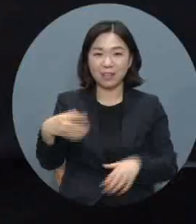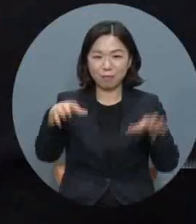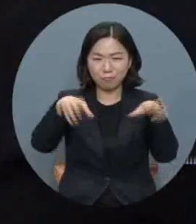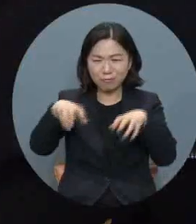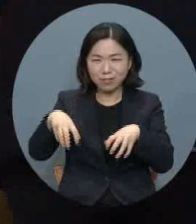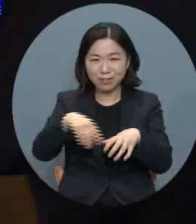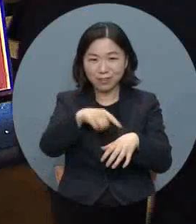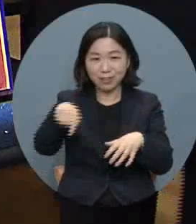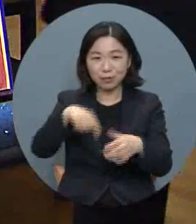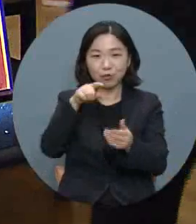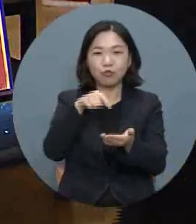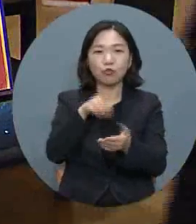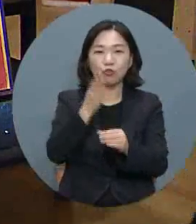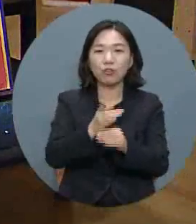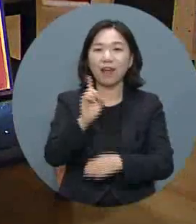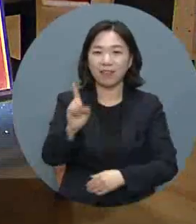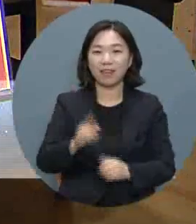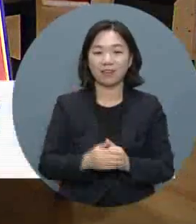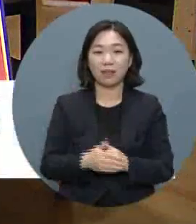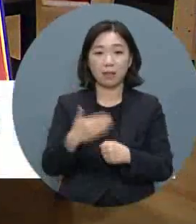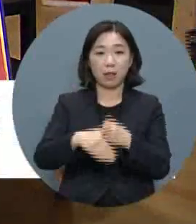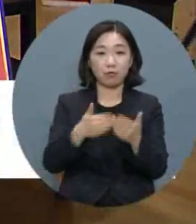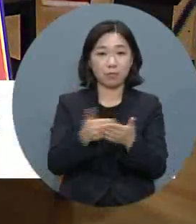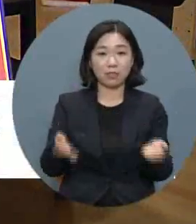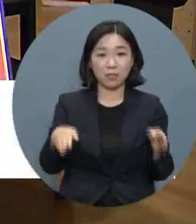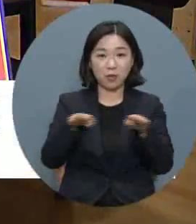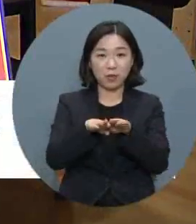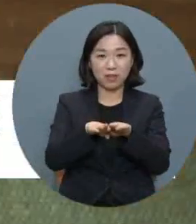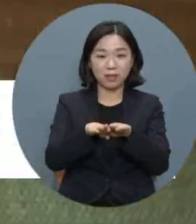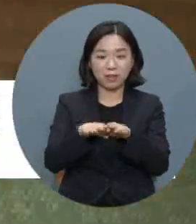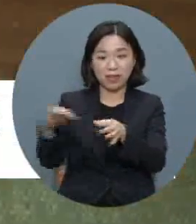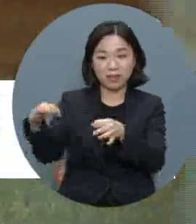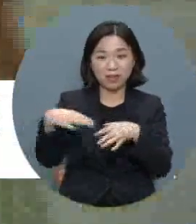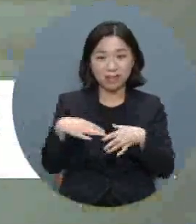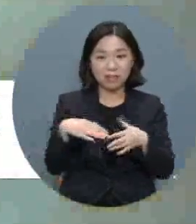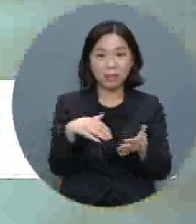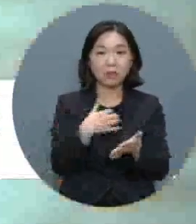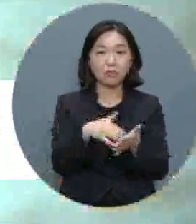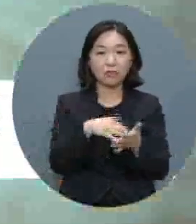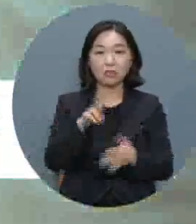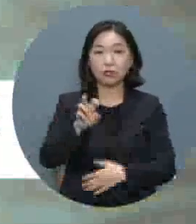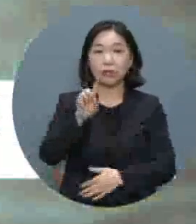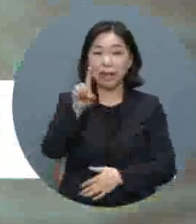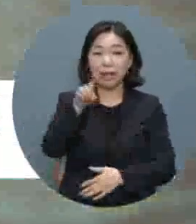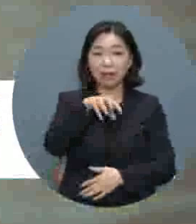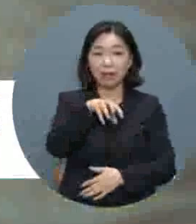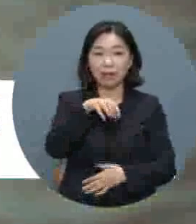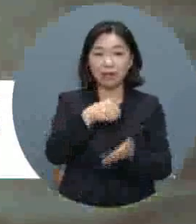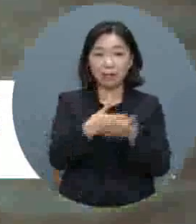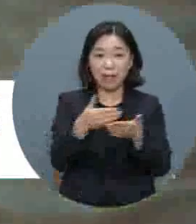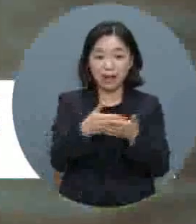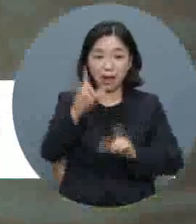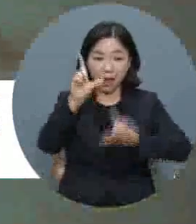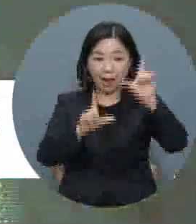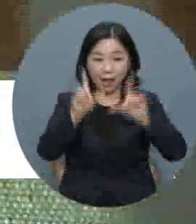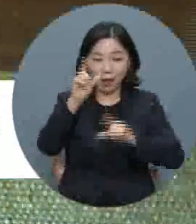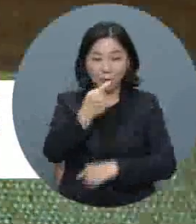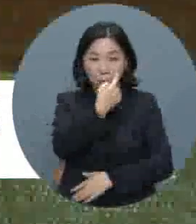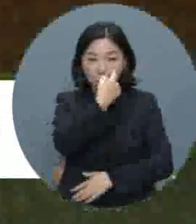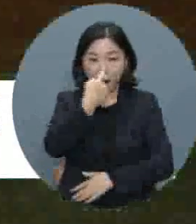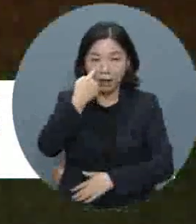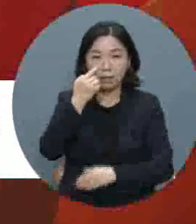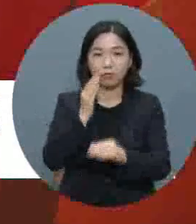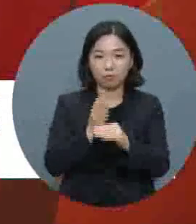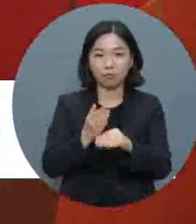하나입니다. 대구미술관에서는 최근 기증받은 이건희 컬렉션 21점의 상태를 점검하는